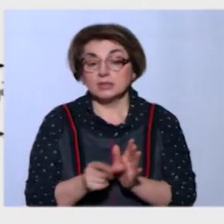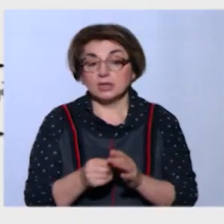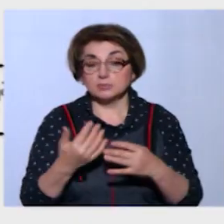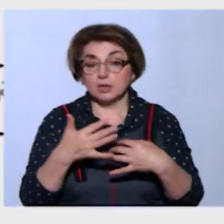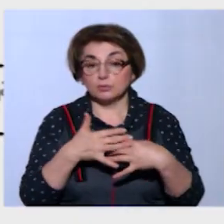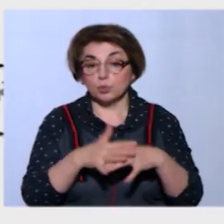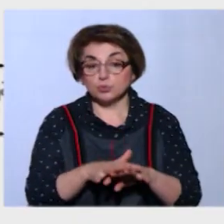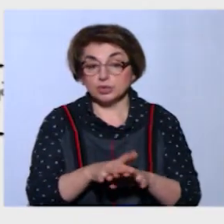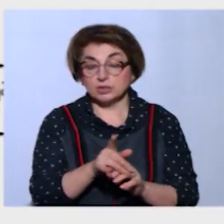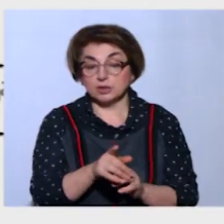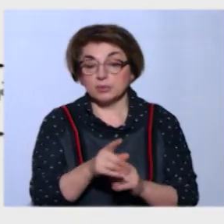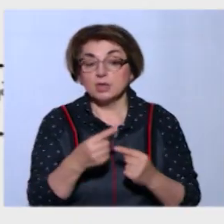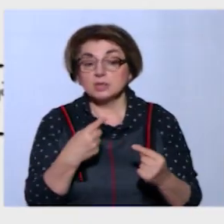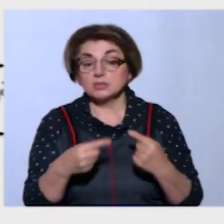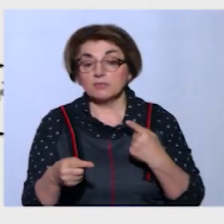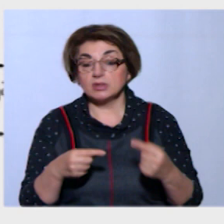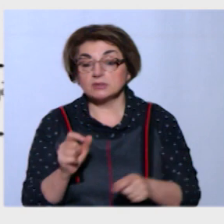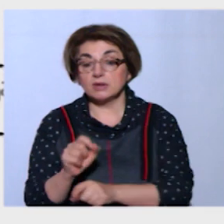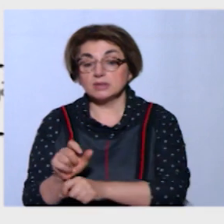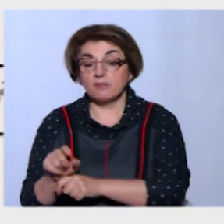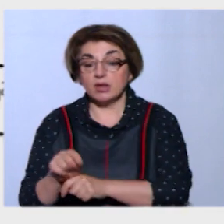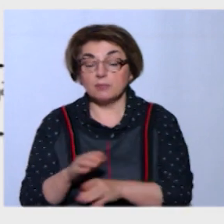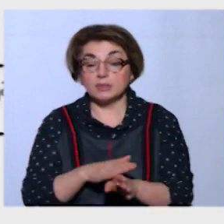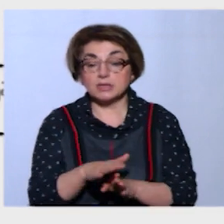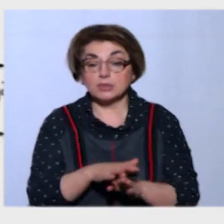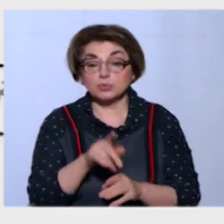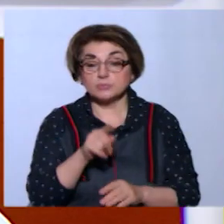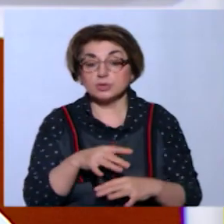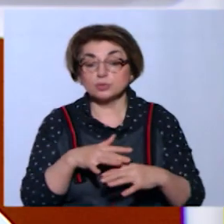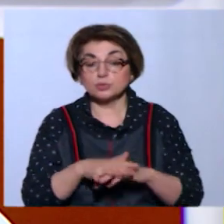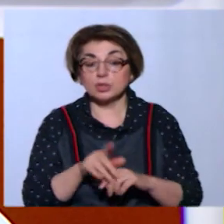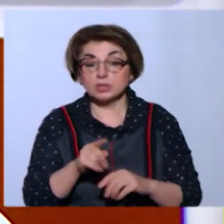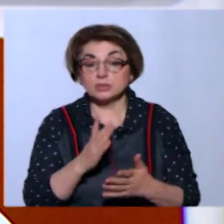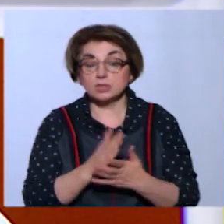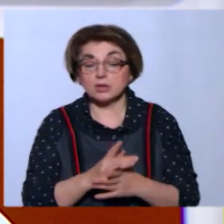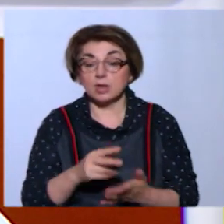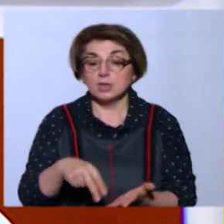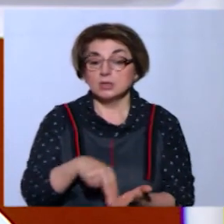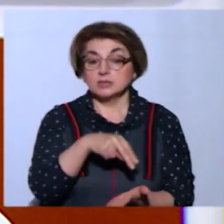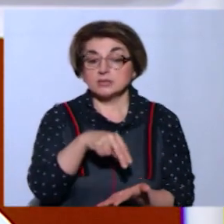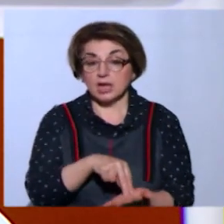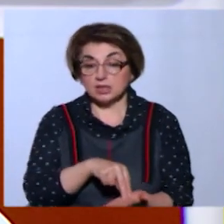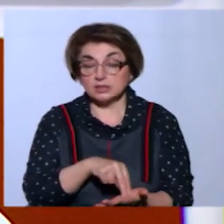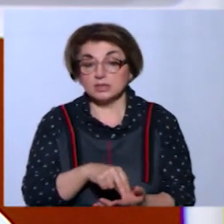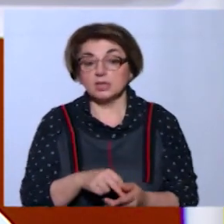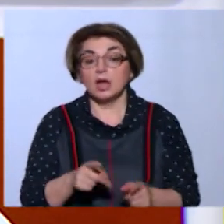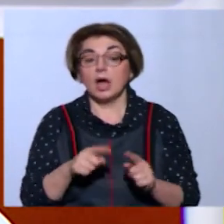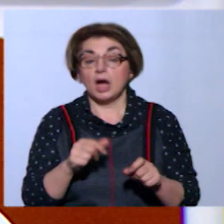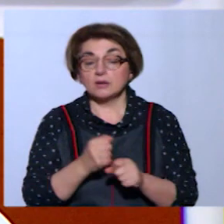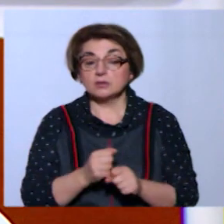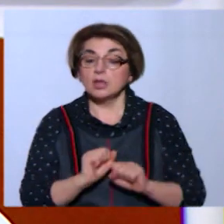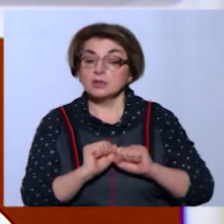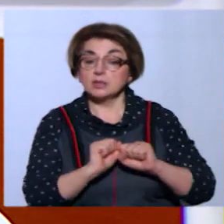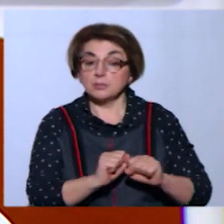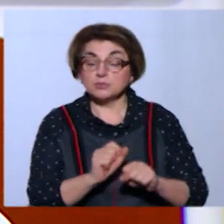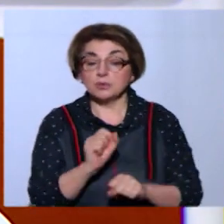ის სხვადასხვა ფუნქციას ასრულებს, ეს უჯრედები. მაგალითად, ის არის საყრდენი ნეირონებისათვის, ასრულებს